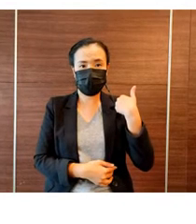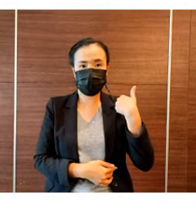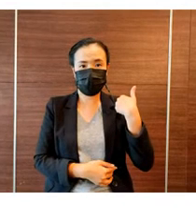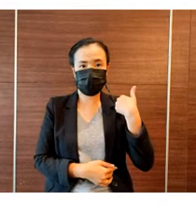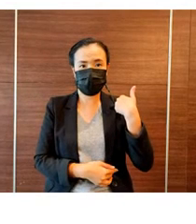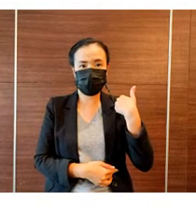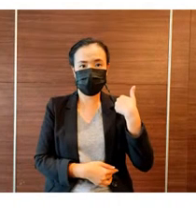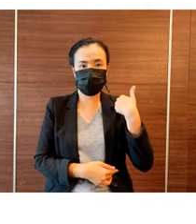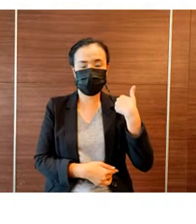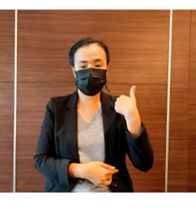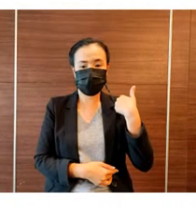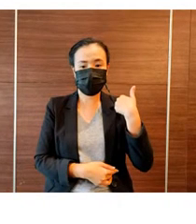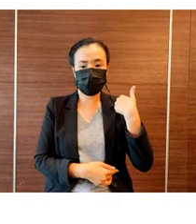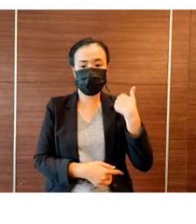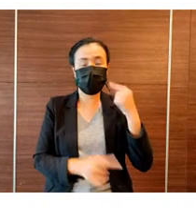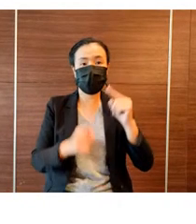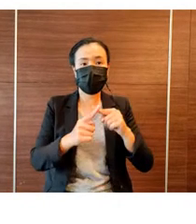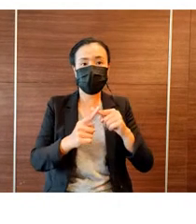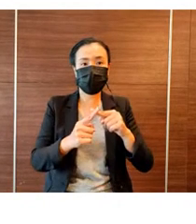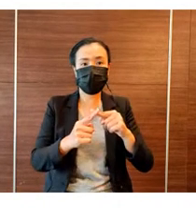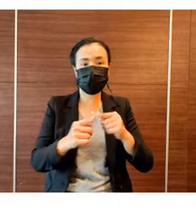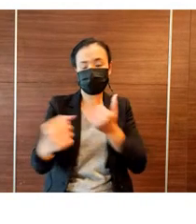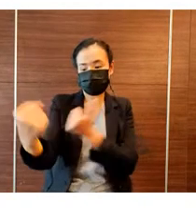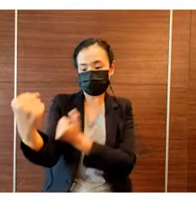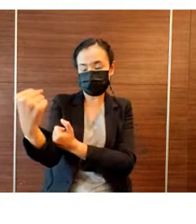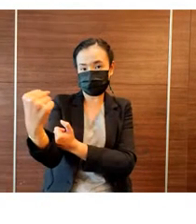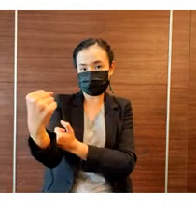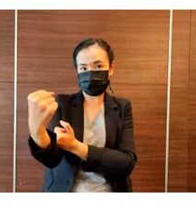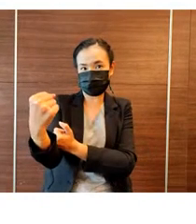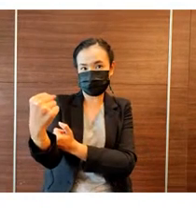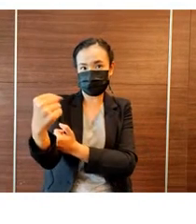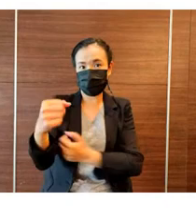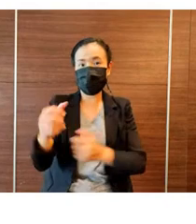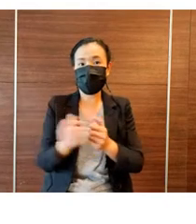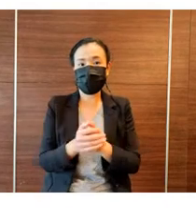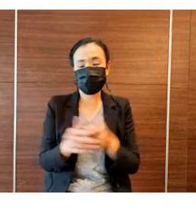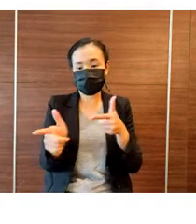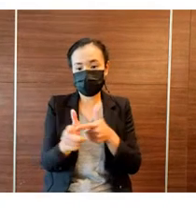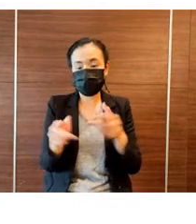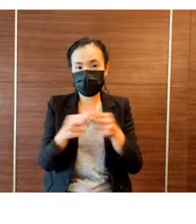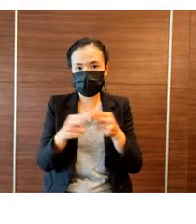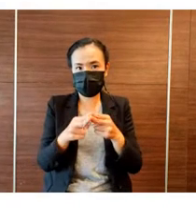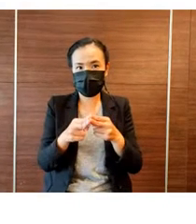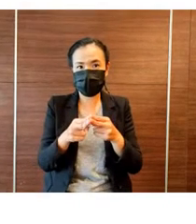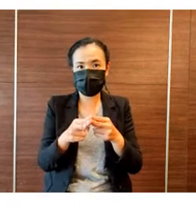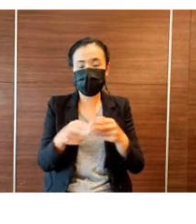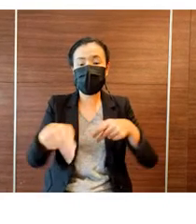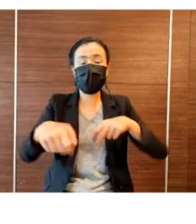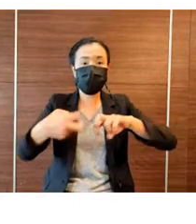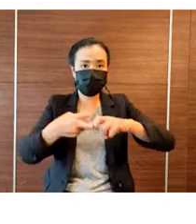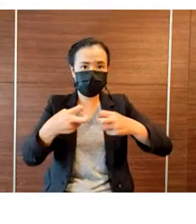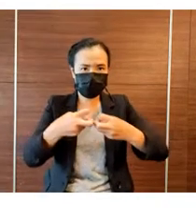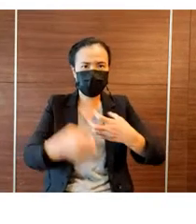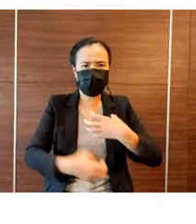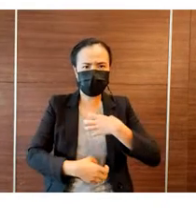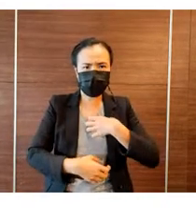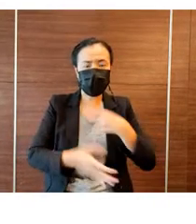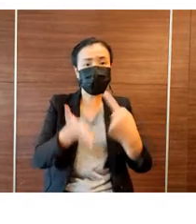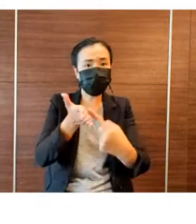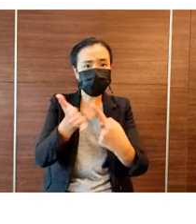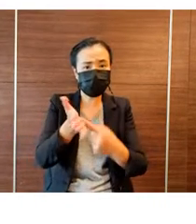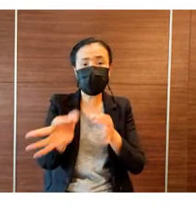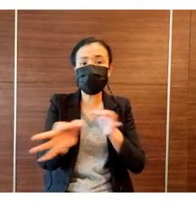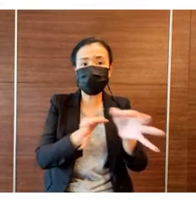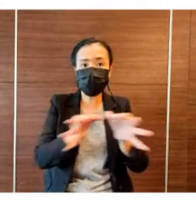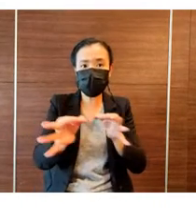เรื่องเคมเซ็กอิชชูในซาวน่าเพราะว่าลูกค้าที่เขามีปัญหาเขาอยากจะได้รับคำปรึกษาแ